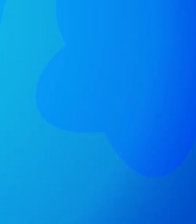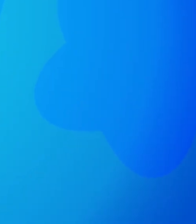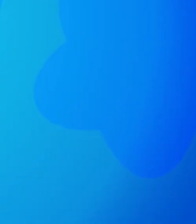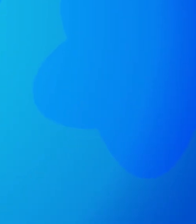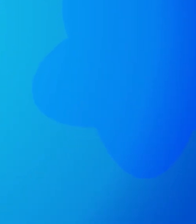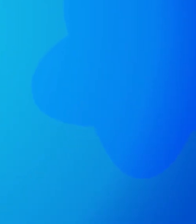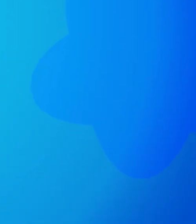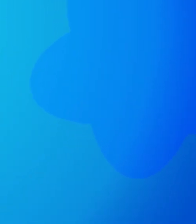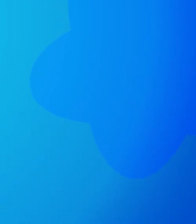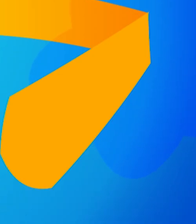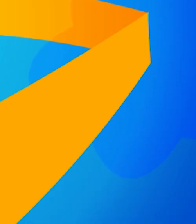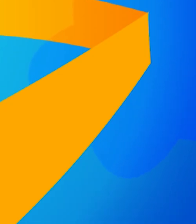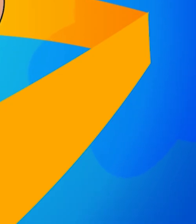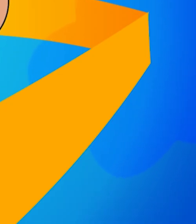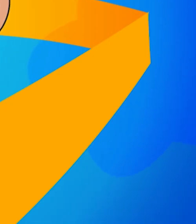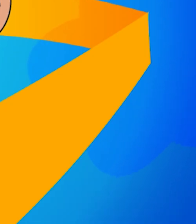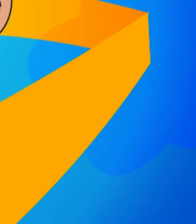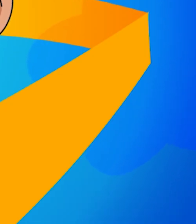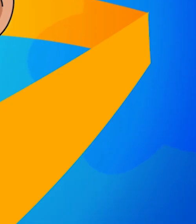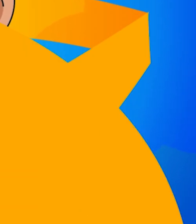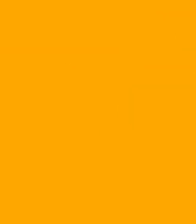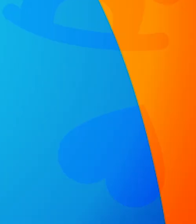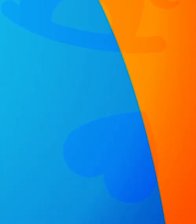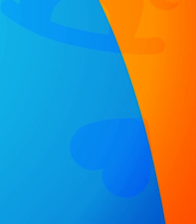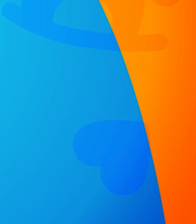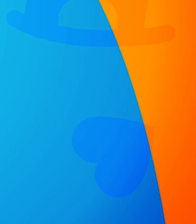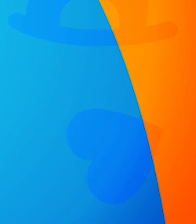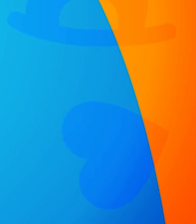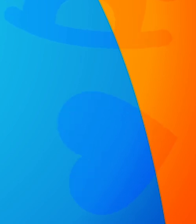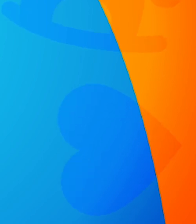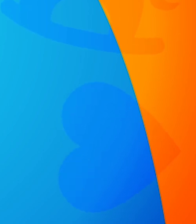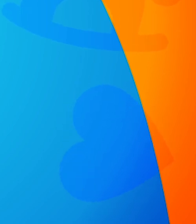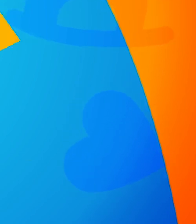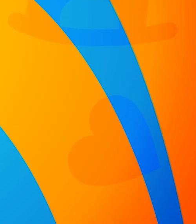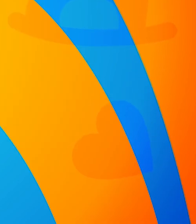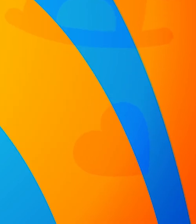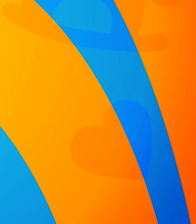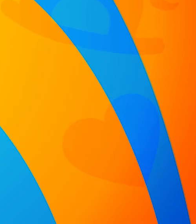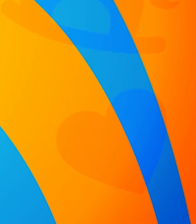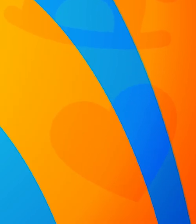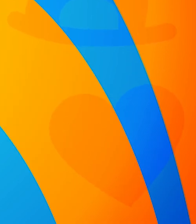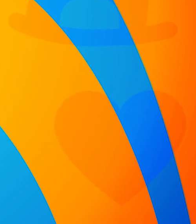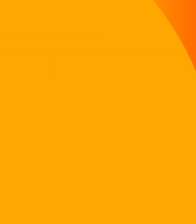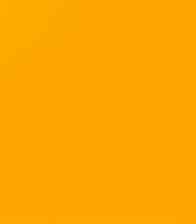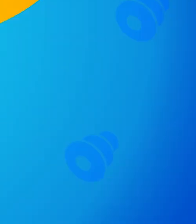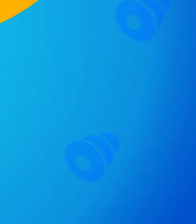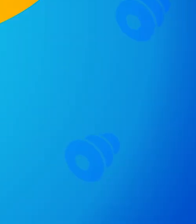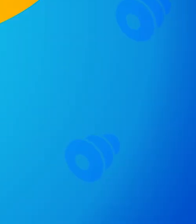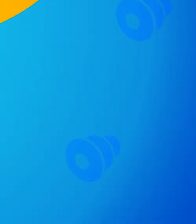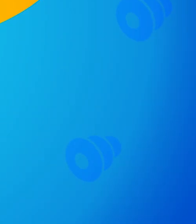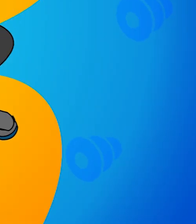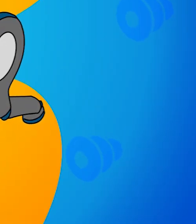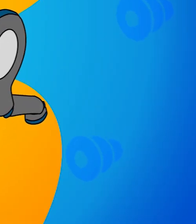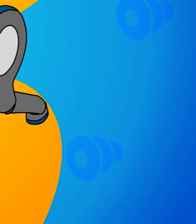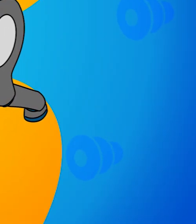Сэрэглэн хөгжилтэй Мөнх тунх хайр татам даруухан Мөнх тунх марцсан